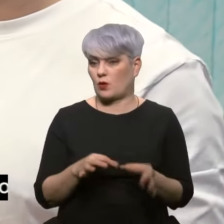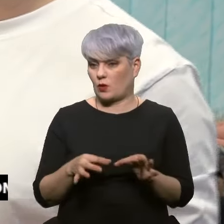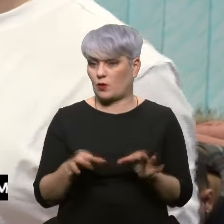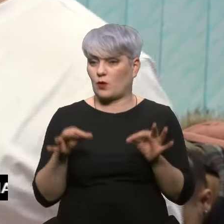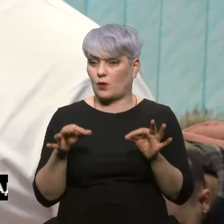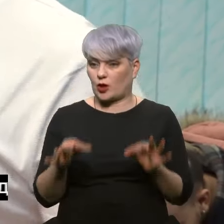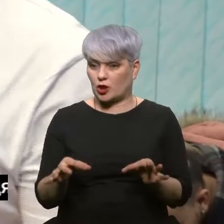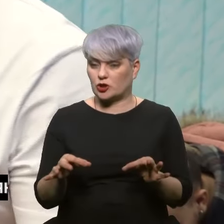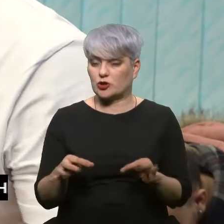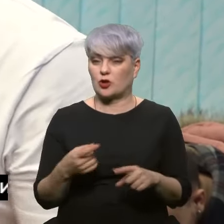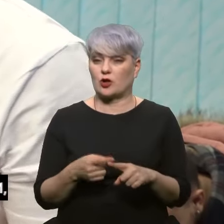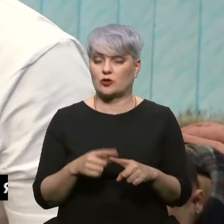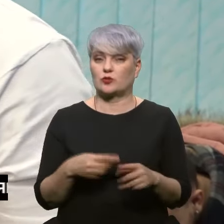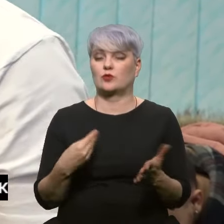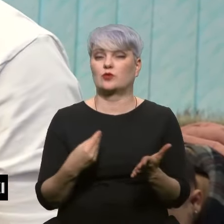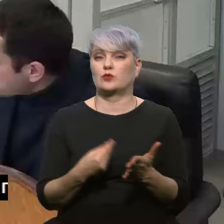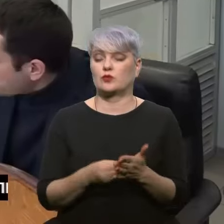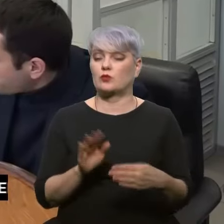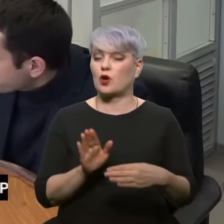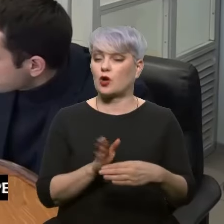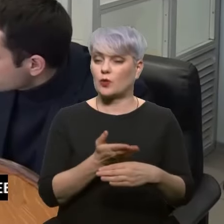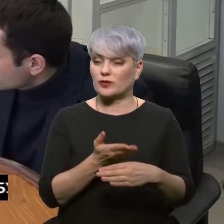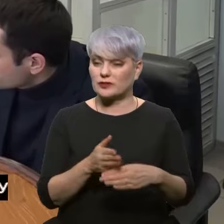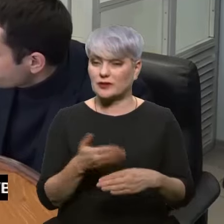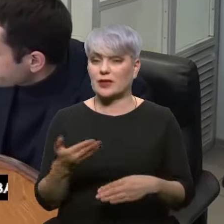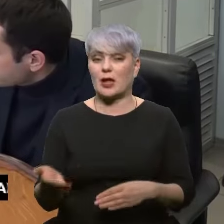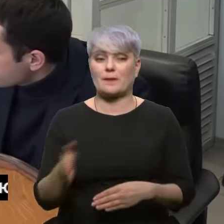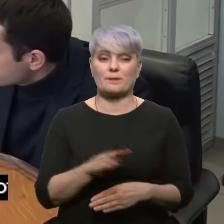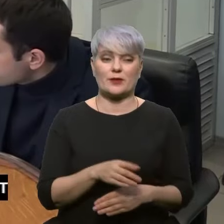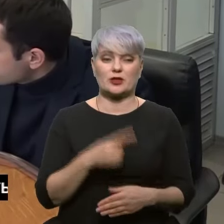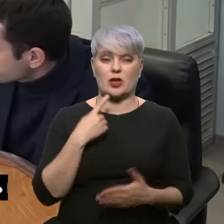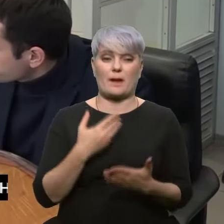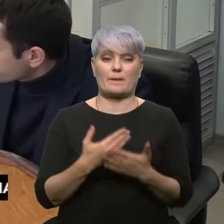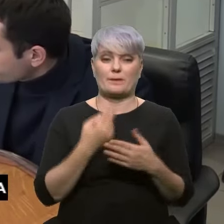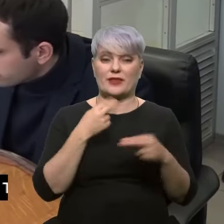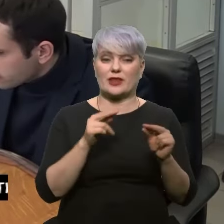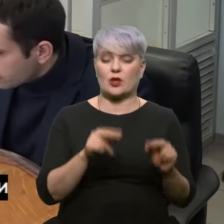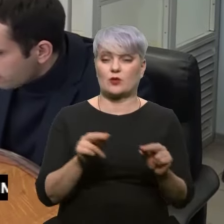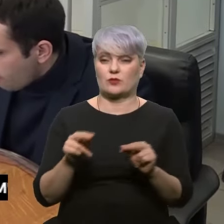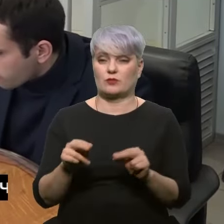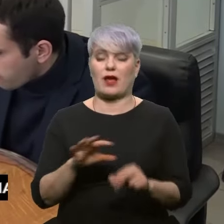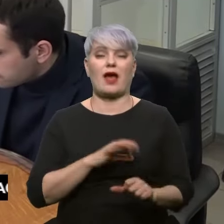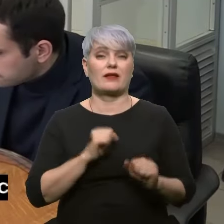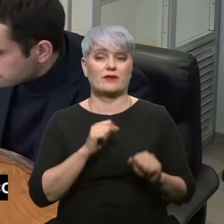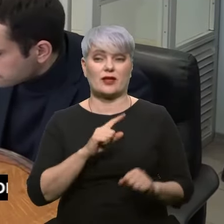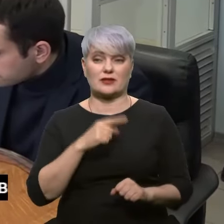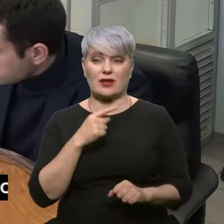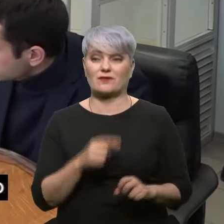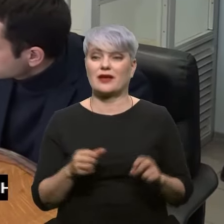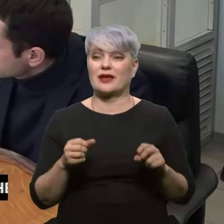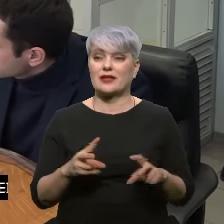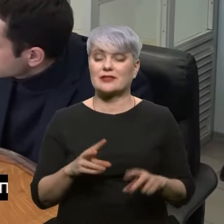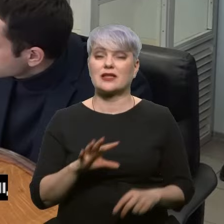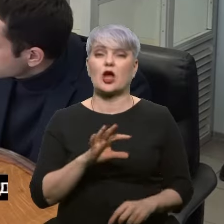би, мабуть, цю суму розділити між підозрюваними. Під час свого виступу адвокат Тарас Пошиванюк заявив, що ризики прокурора